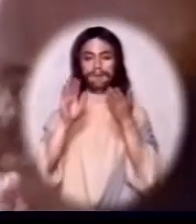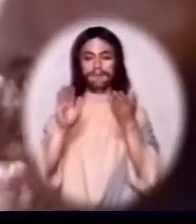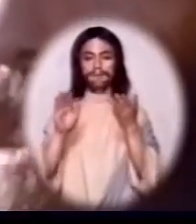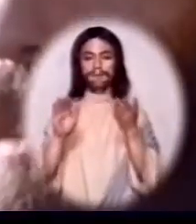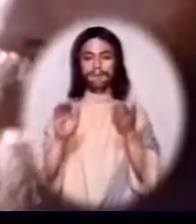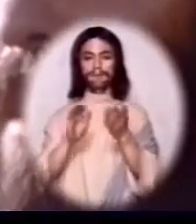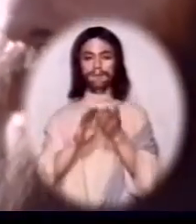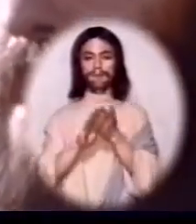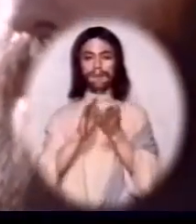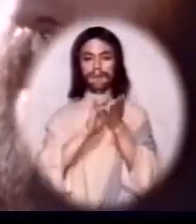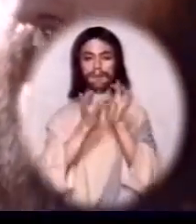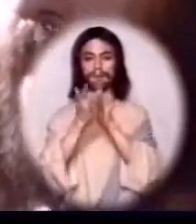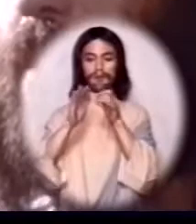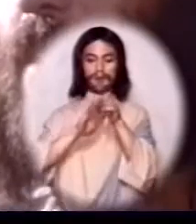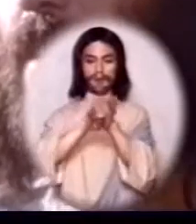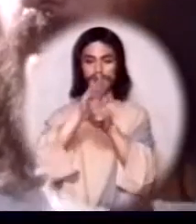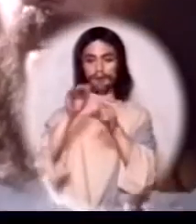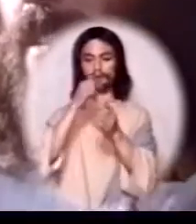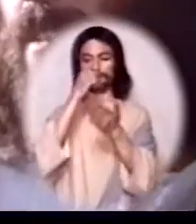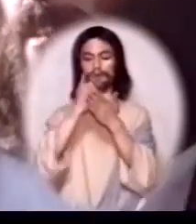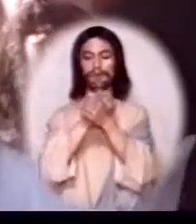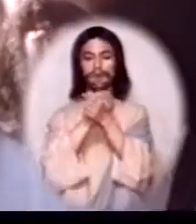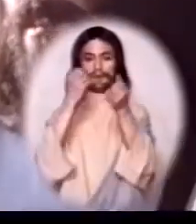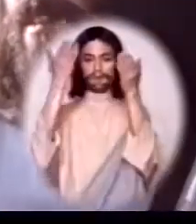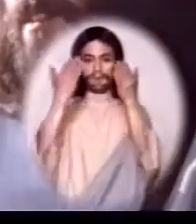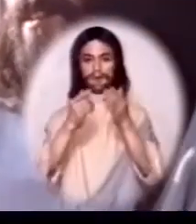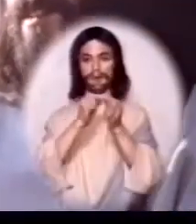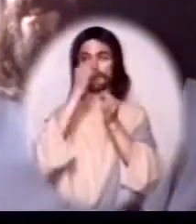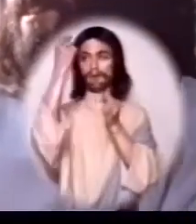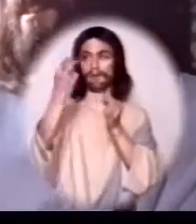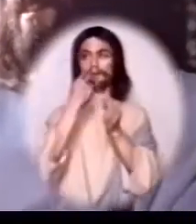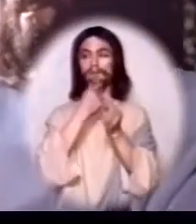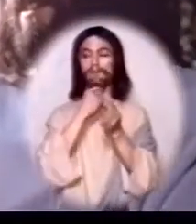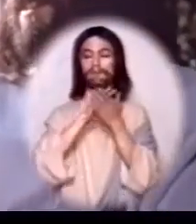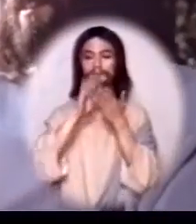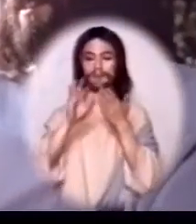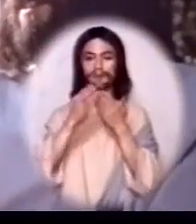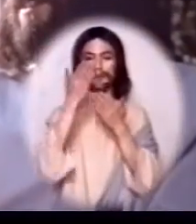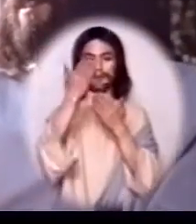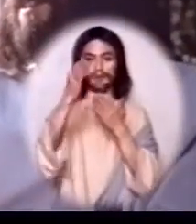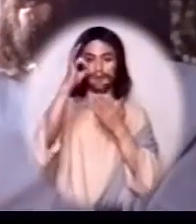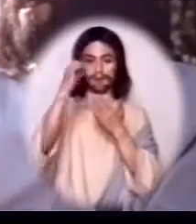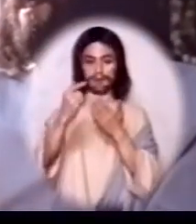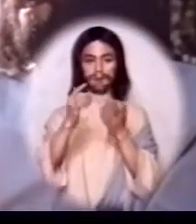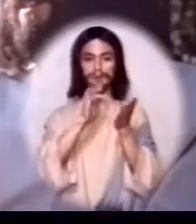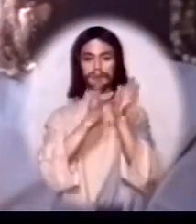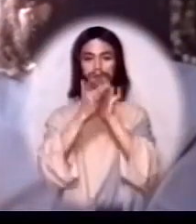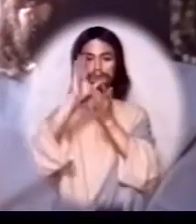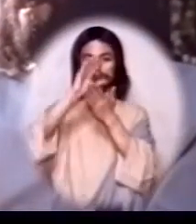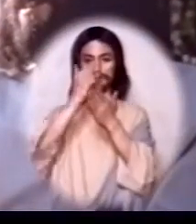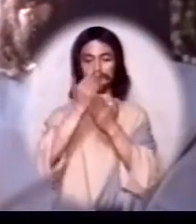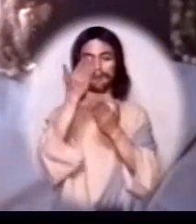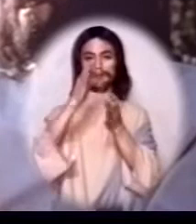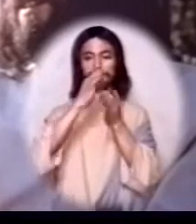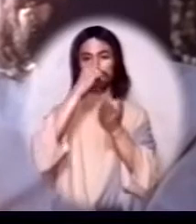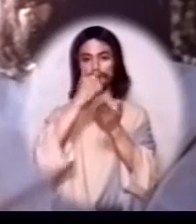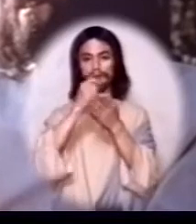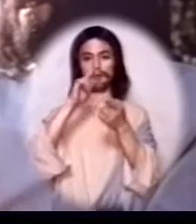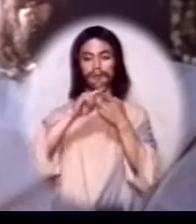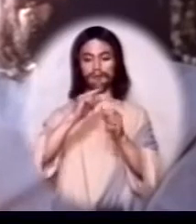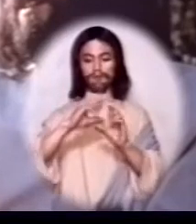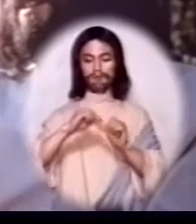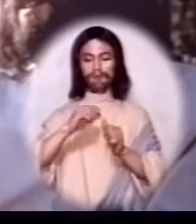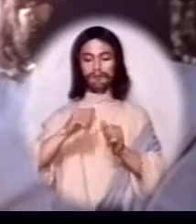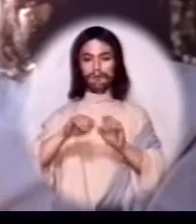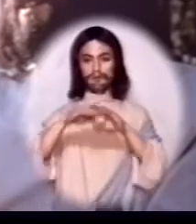먹으리라. 그의 사랑과 죄사함을 체험하고 영생을 얻으려면 당신은 예수 그리스도를 당신의 죄에